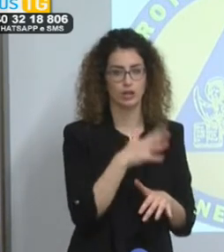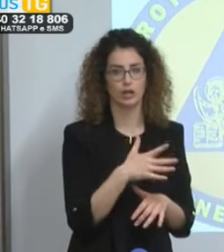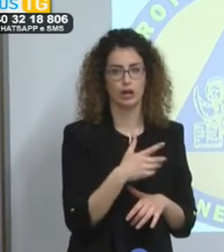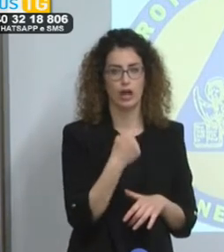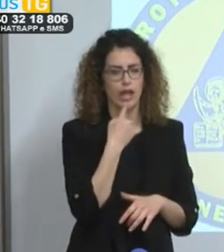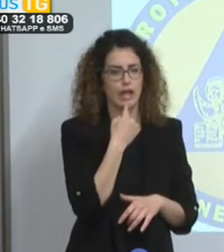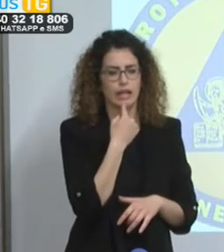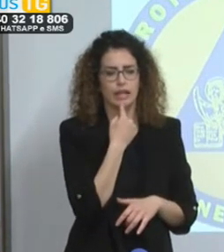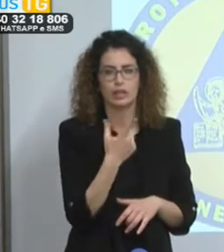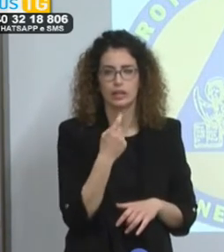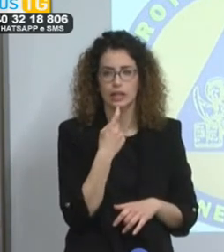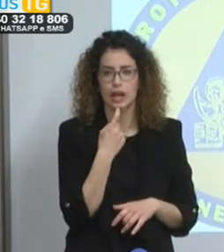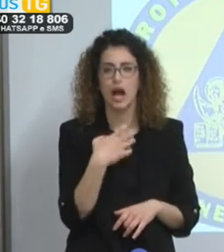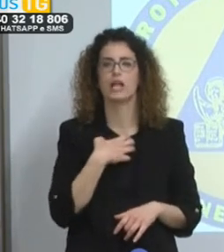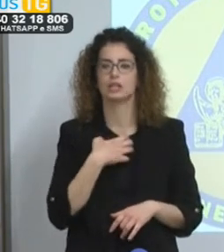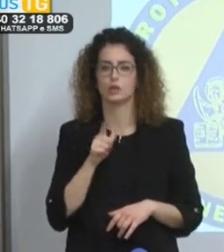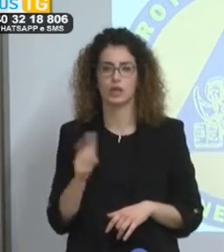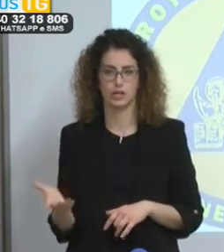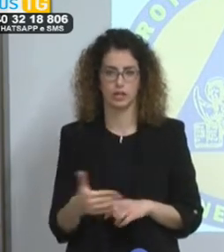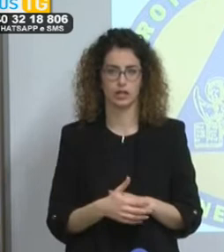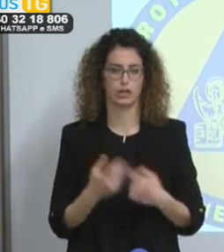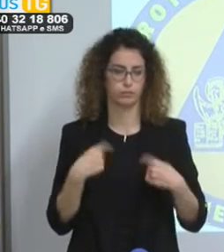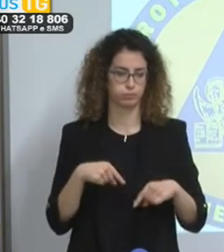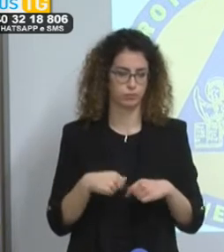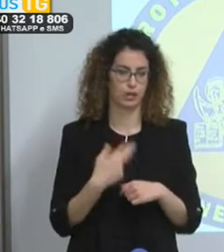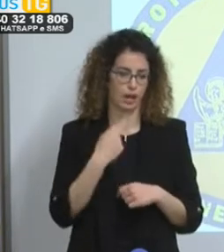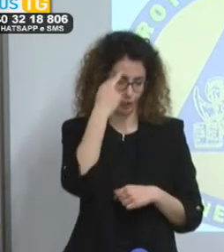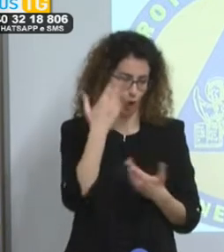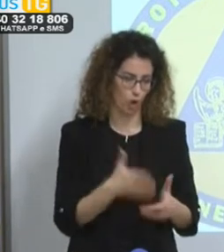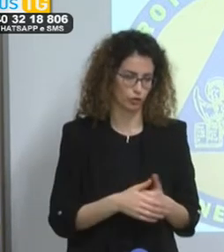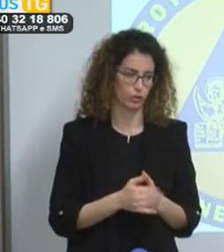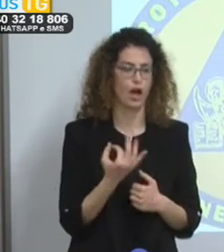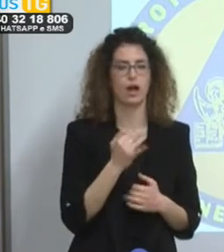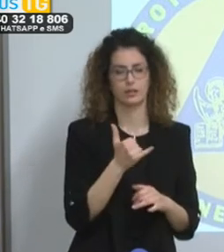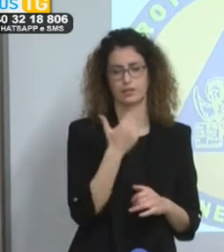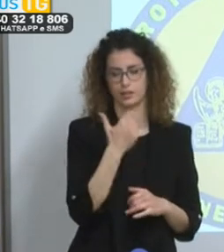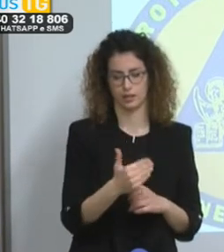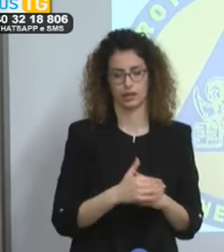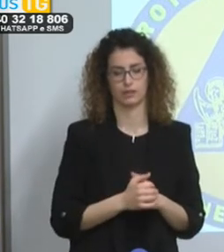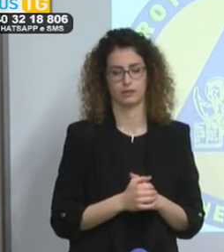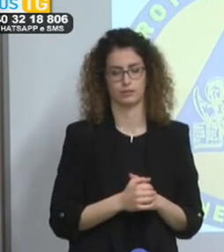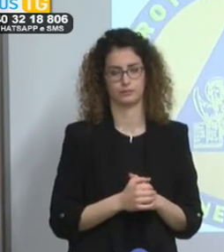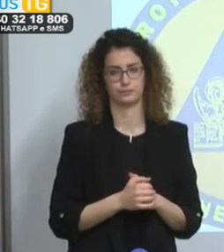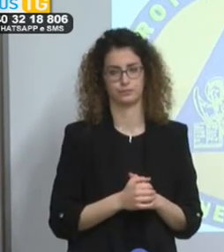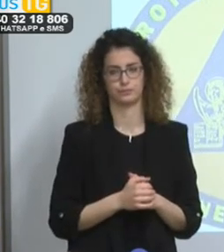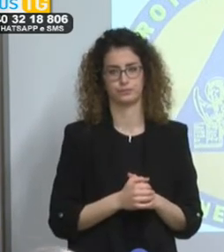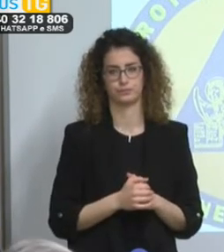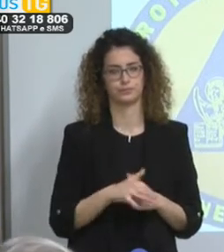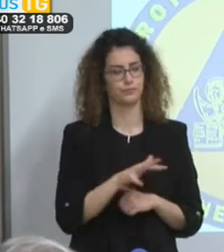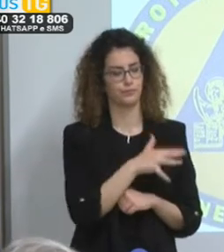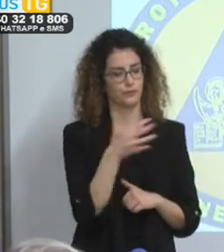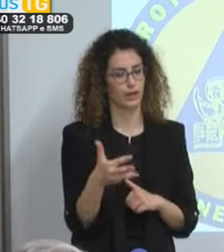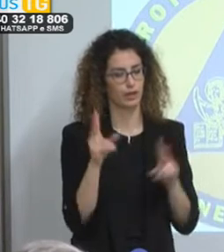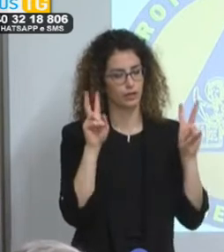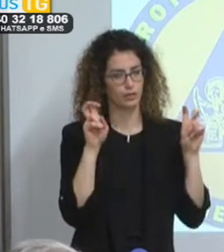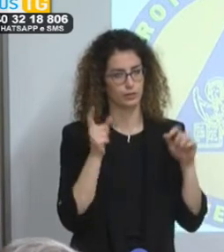A Lanzarin, che diceva che avrebbe posto il problema a livello nazionale, per cui glielo ricordo, visto che era una questione... E